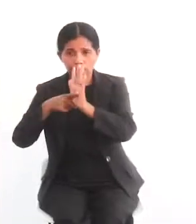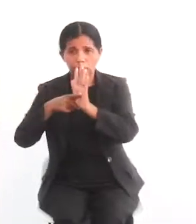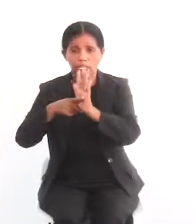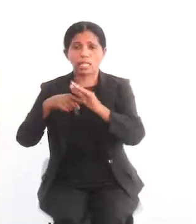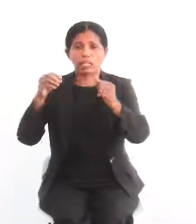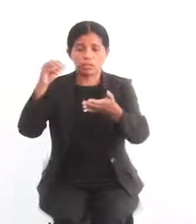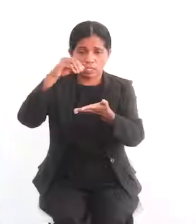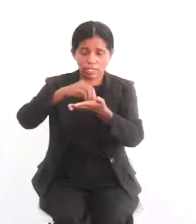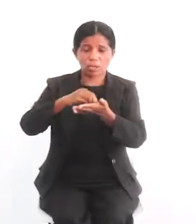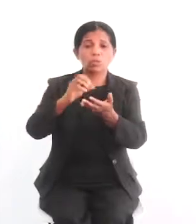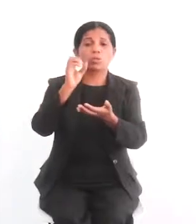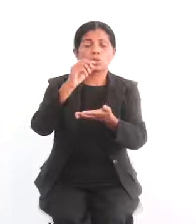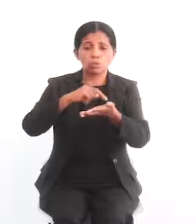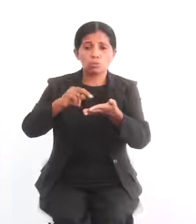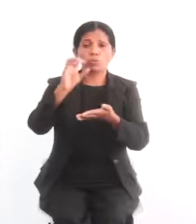zero iha klaran.